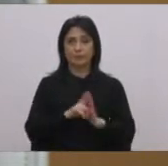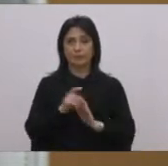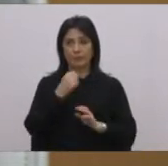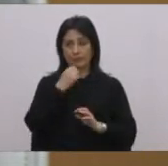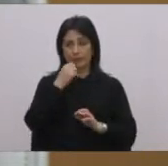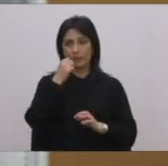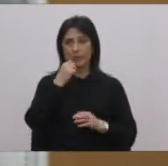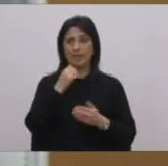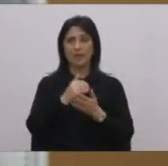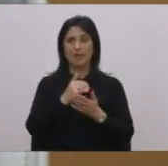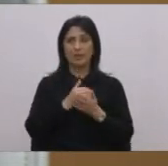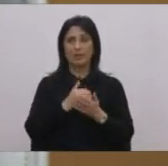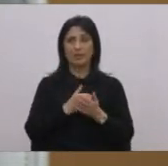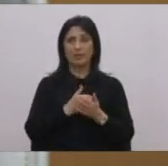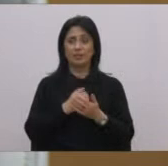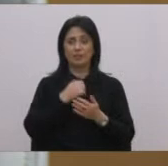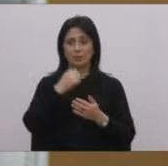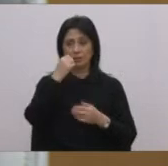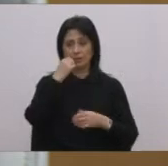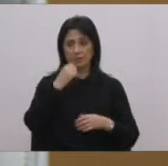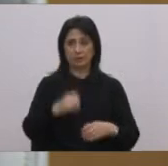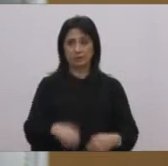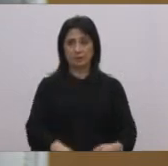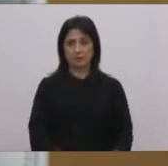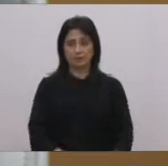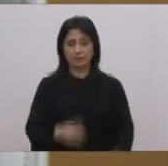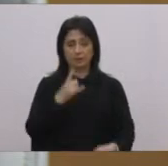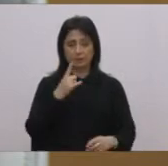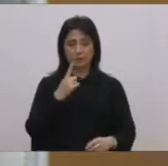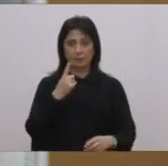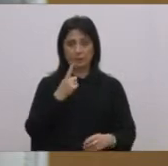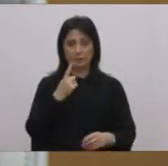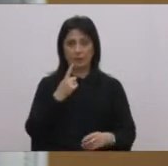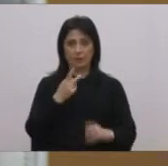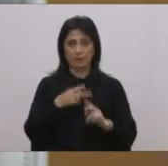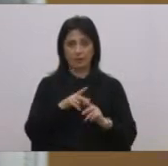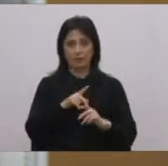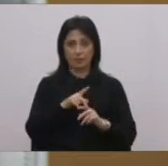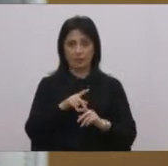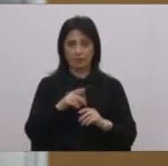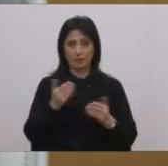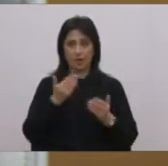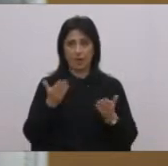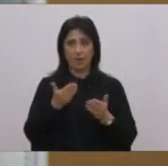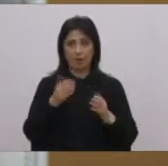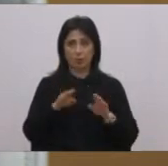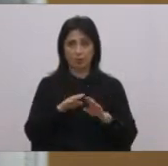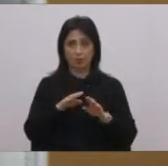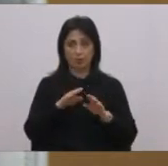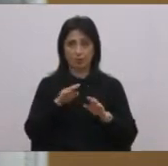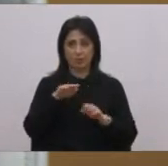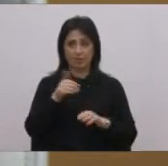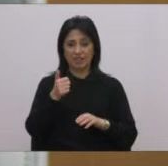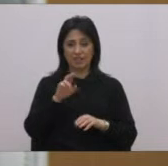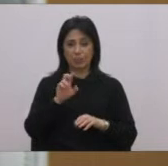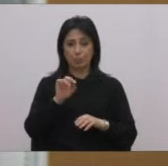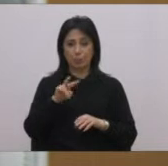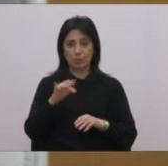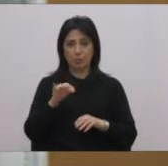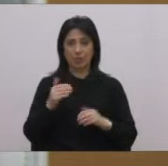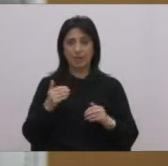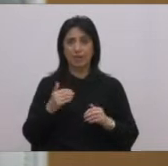მადლობით. მადლობა პირველი იმისათვის, რომ გააცოცხლეთ ტყიბული. მადლობა იმისათვის,